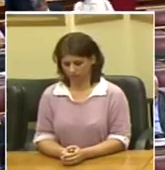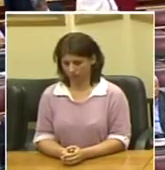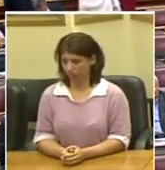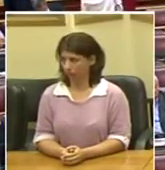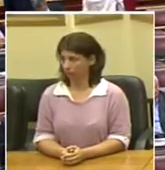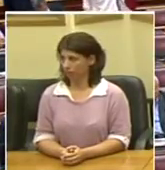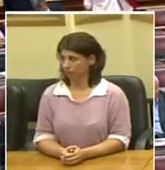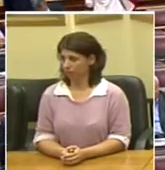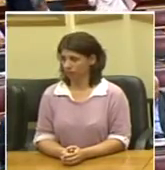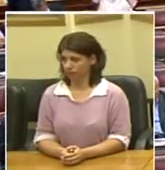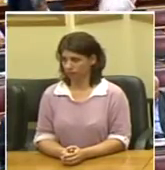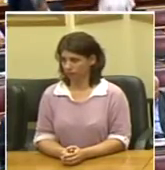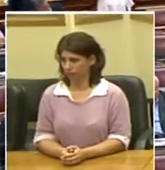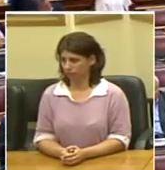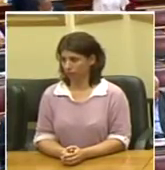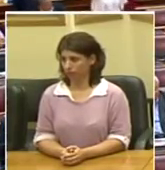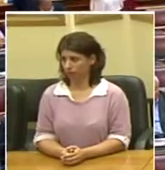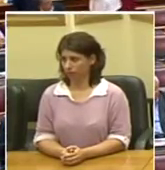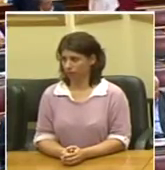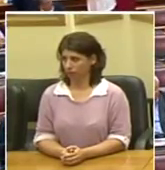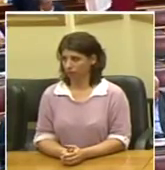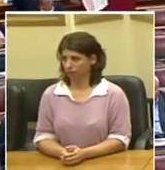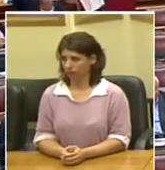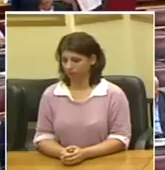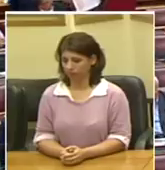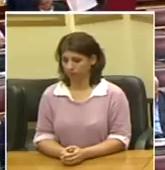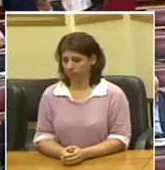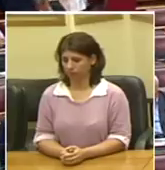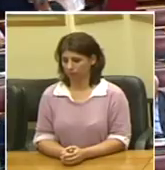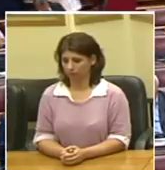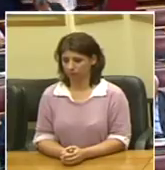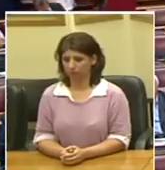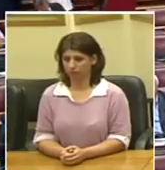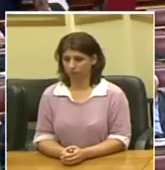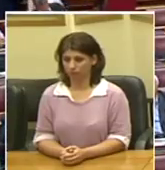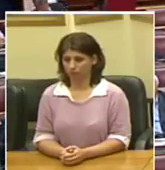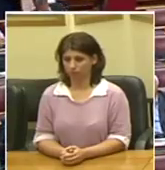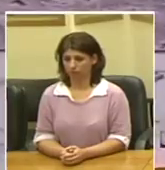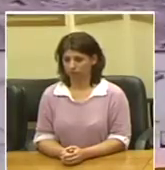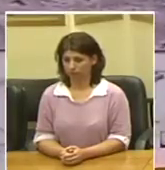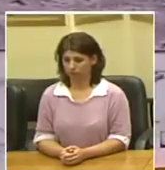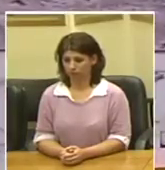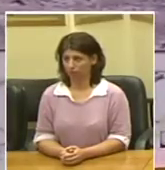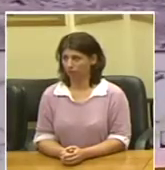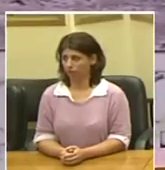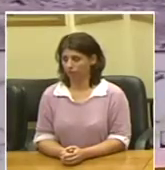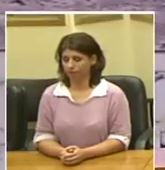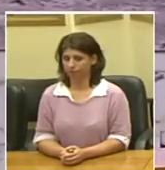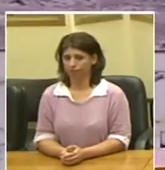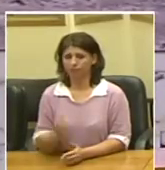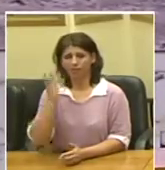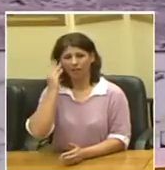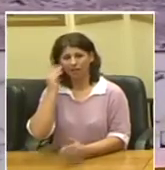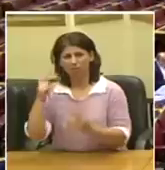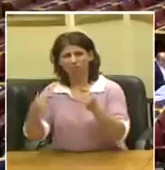Ποια καρέκλα. Την καρέκλα να την πάρετε εσείς. Παρακαλώ. Κύριε Πρόεδρε. Τι κάνετε τώρα ακριβώς. Δεν μπορεί να πει κανένας ότι είναι